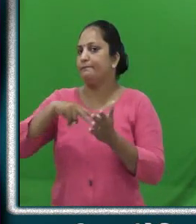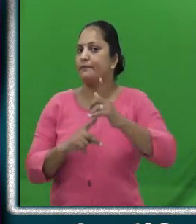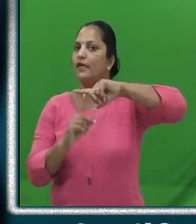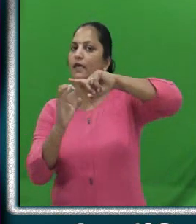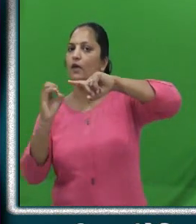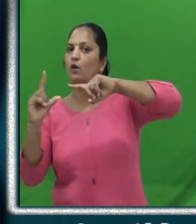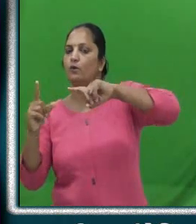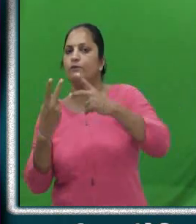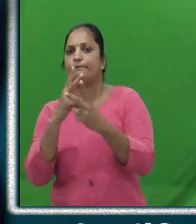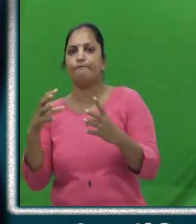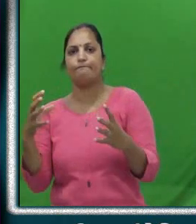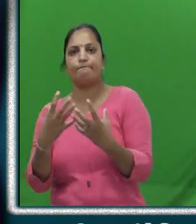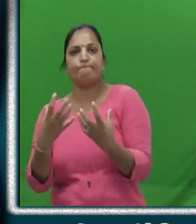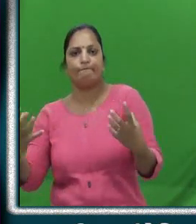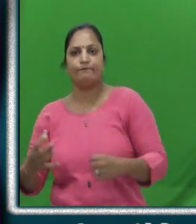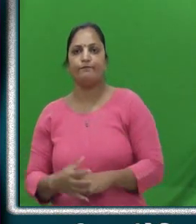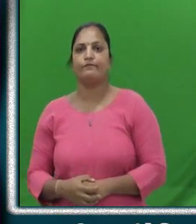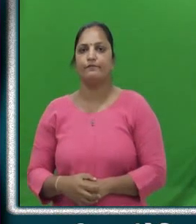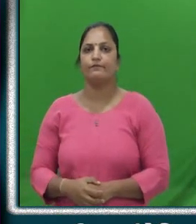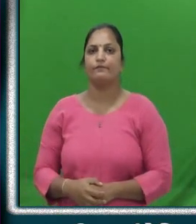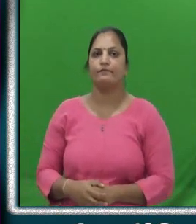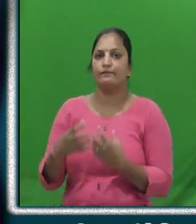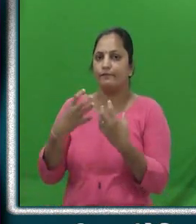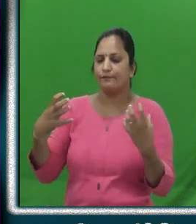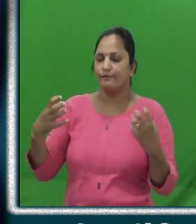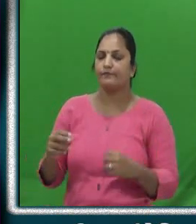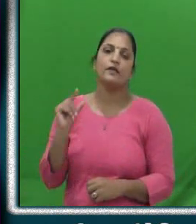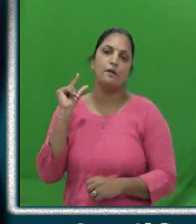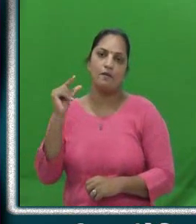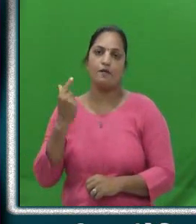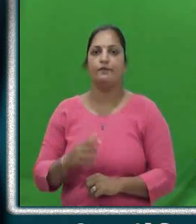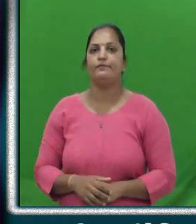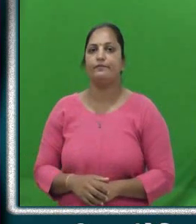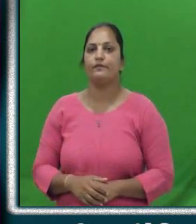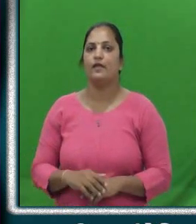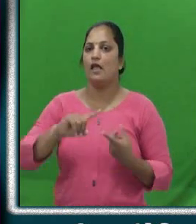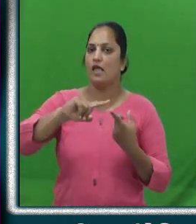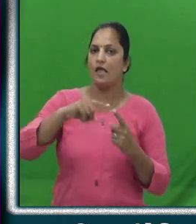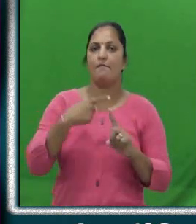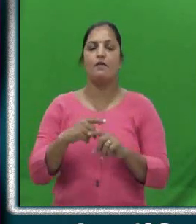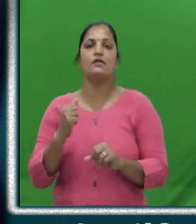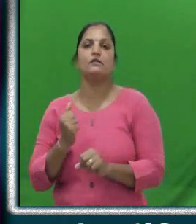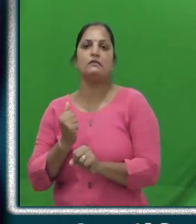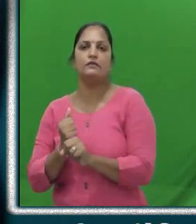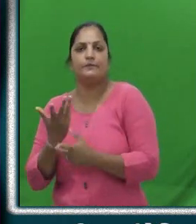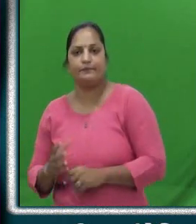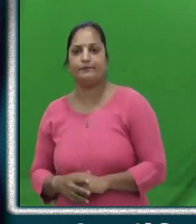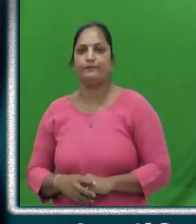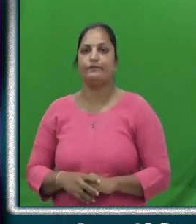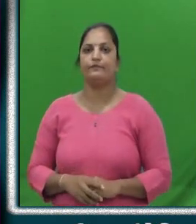गियर एटले पण टूल थाय अहींया जुओ बे टूल कोई पण साधन हो एना माटेना बे शब्द आप्या इक्विपमेंट अने